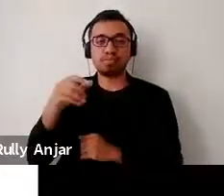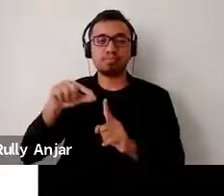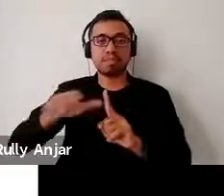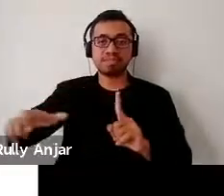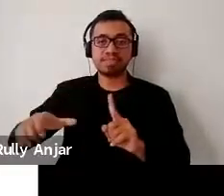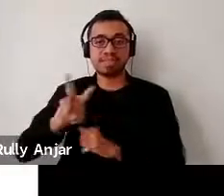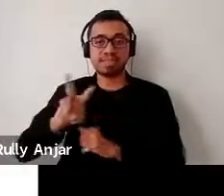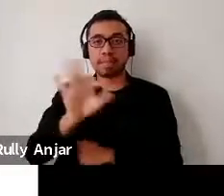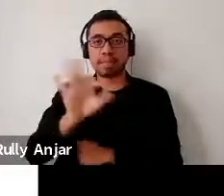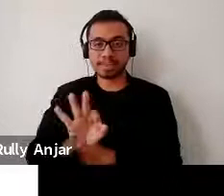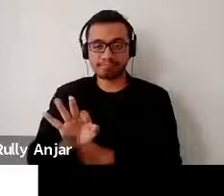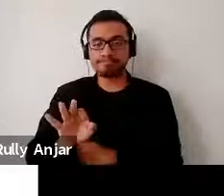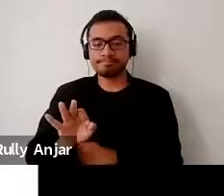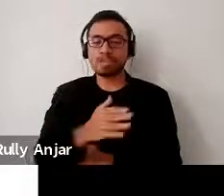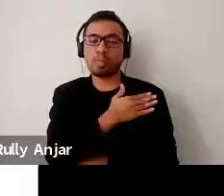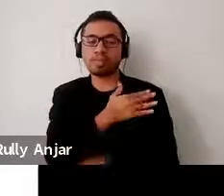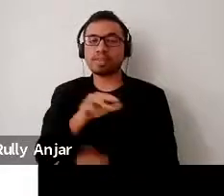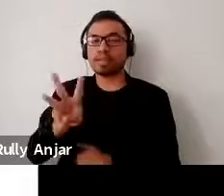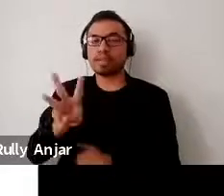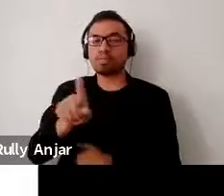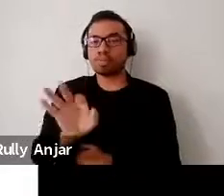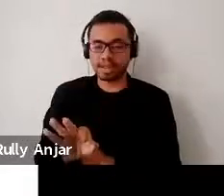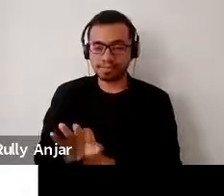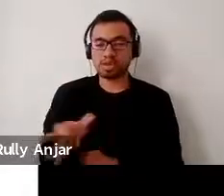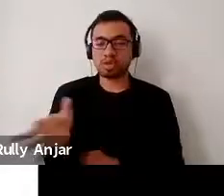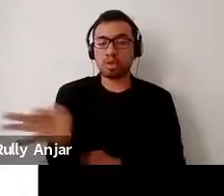tingkat kabupaten 31%, dan di tingkat kota